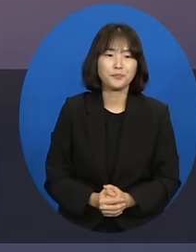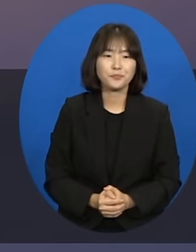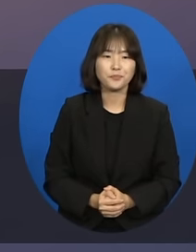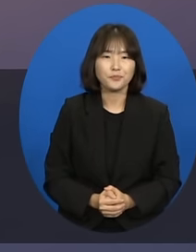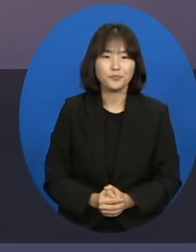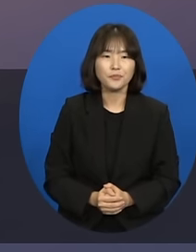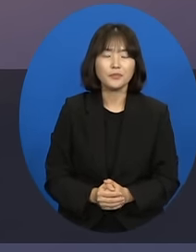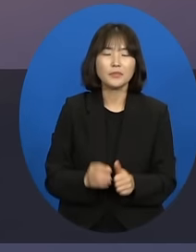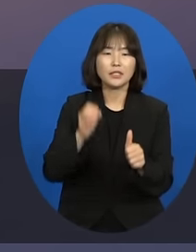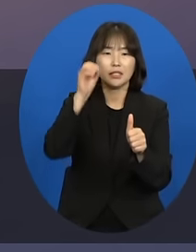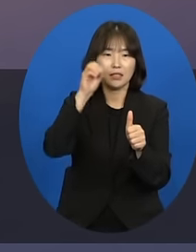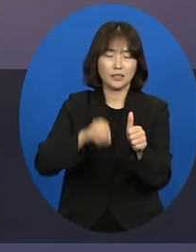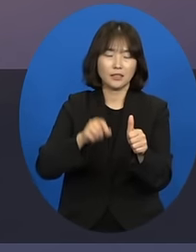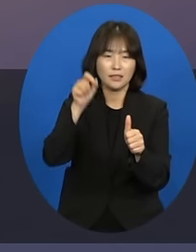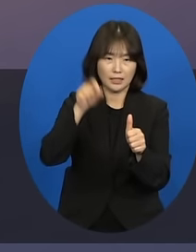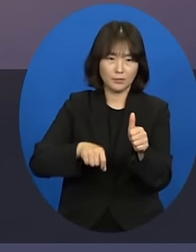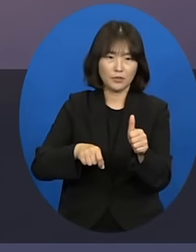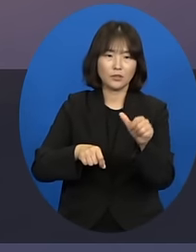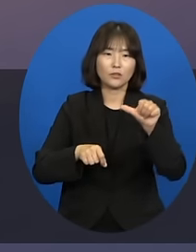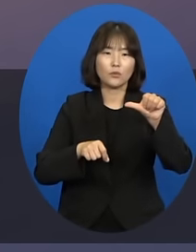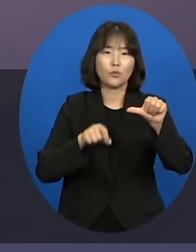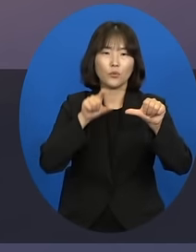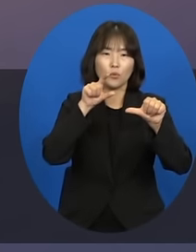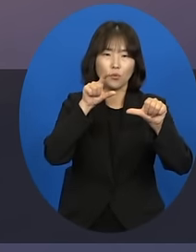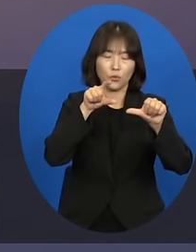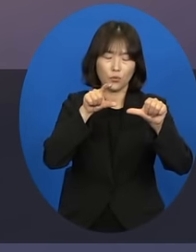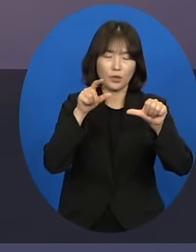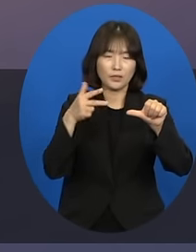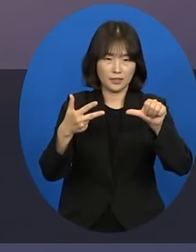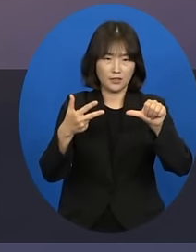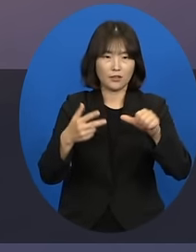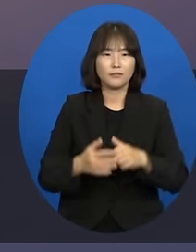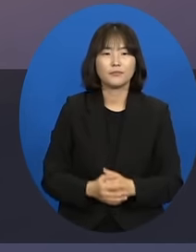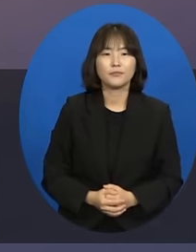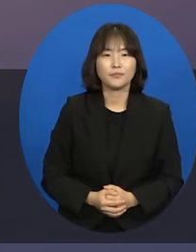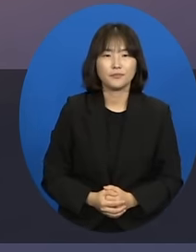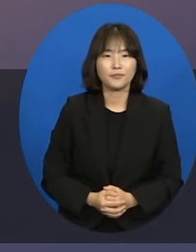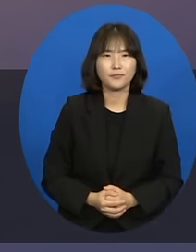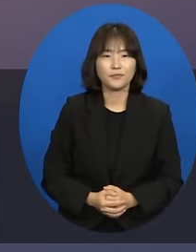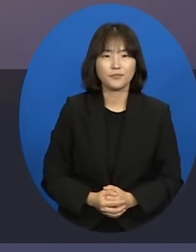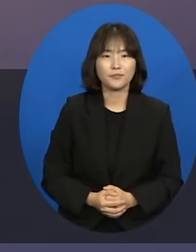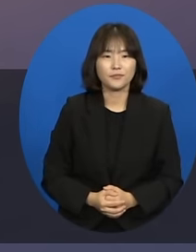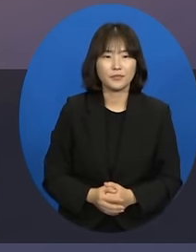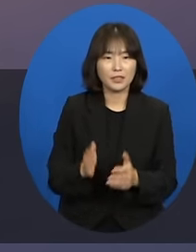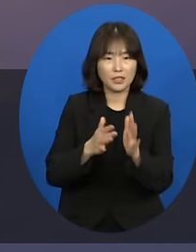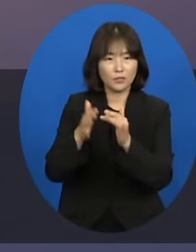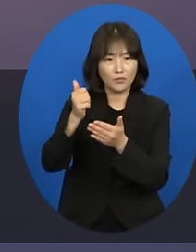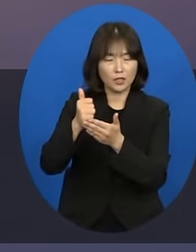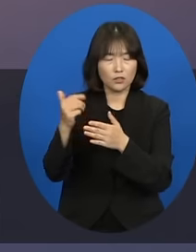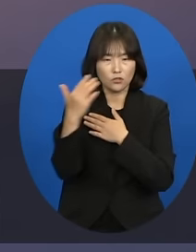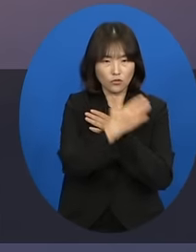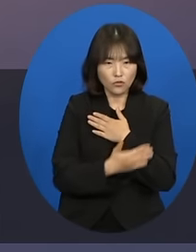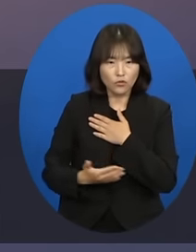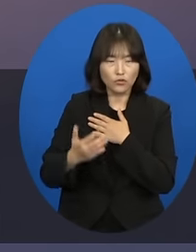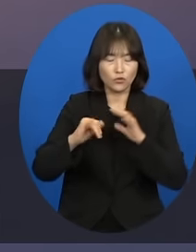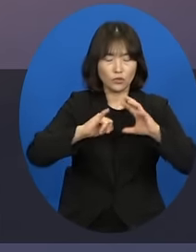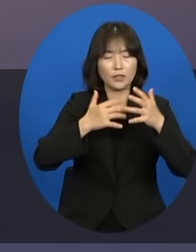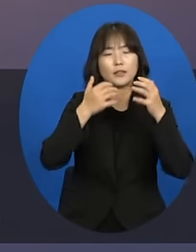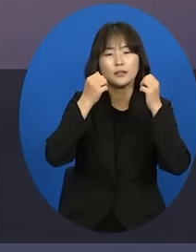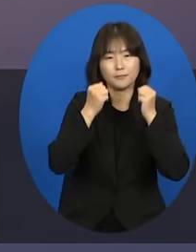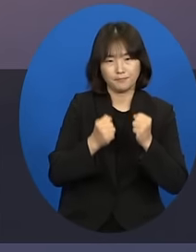자, 히브리서 5장 7절 제가 여러분들과 나누고 싶은 말씀 중에 하나입니다. 예수께서 육신으로 세상에 계실